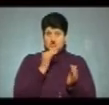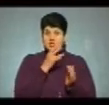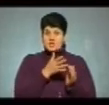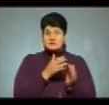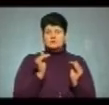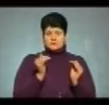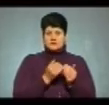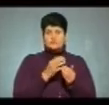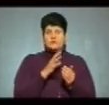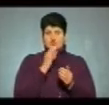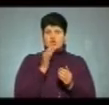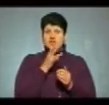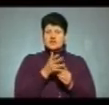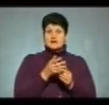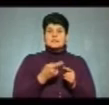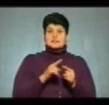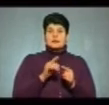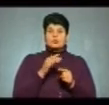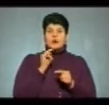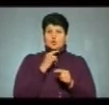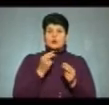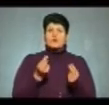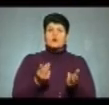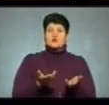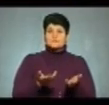понижаємо в нічний час. Це вам виліться в економію в грошах